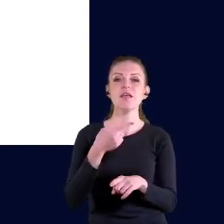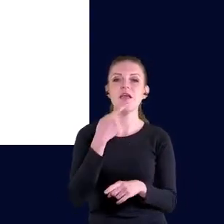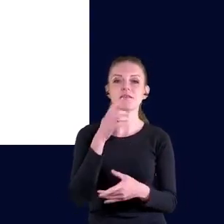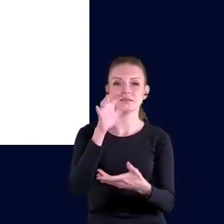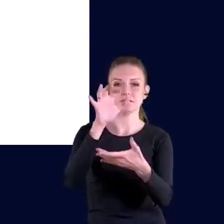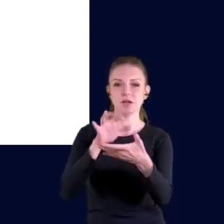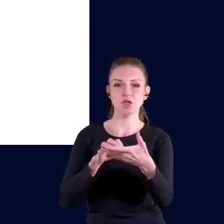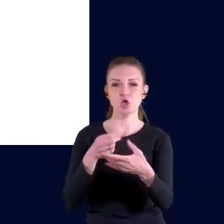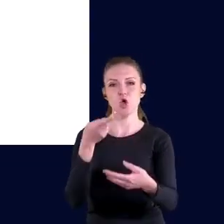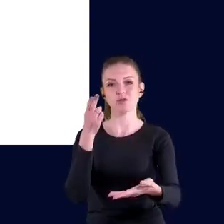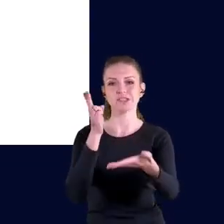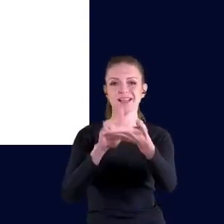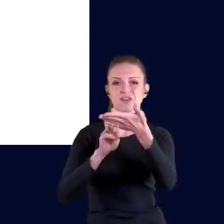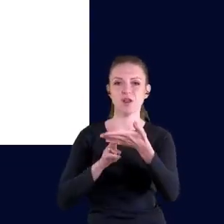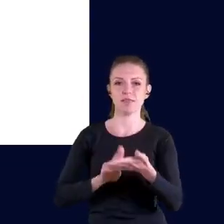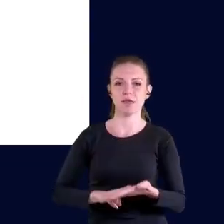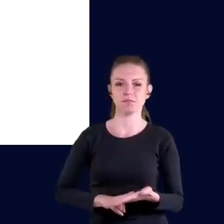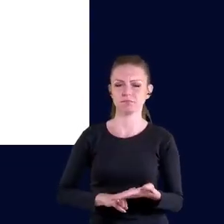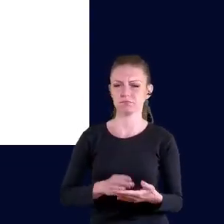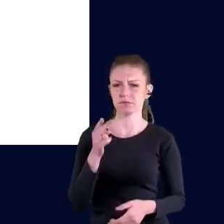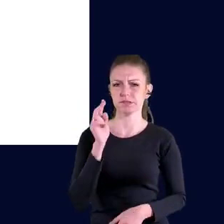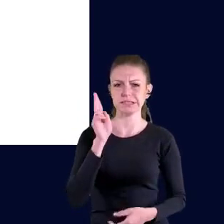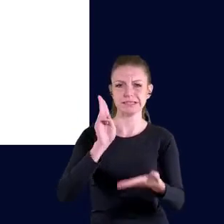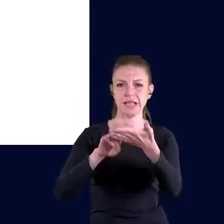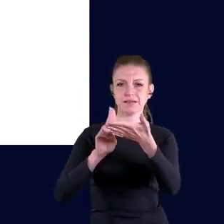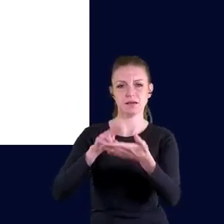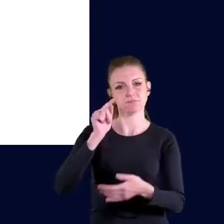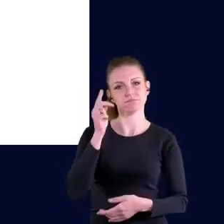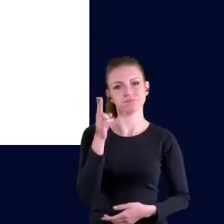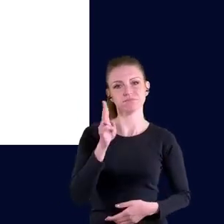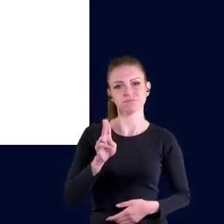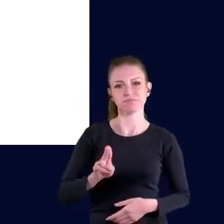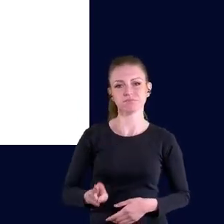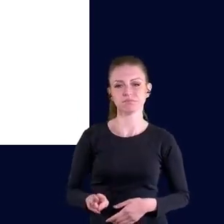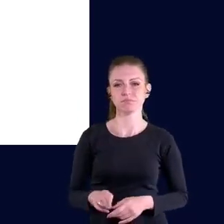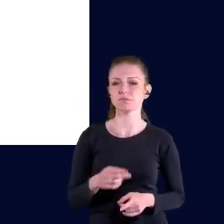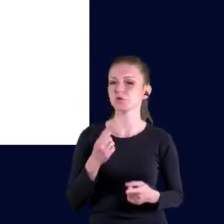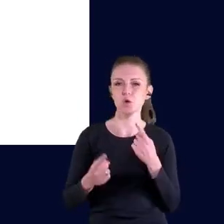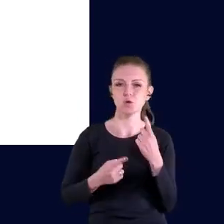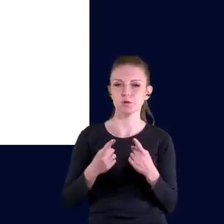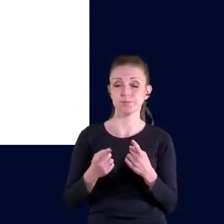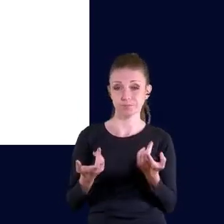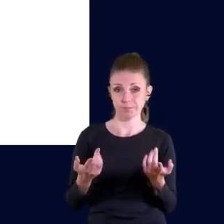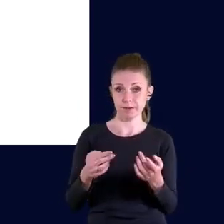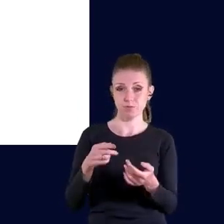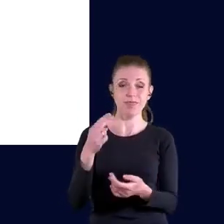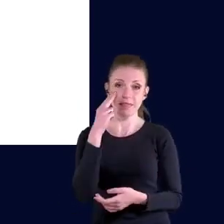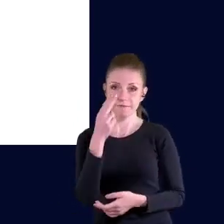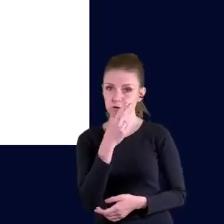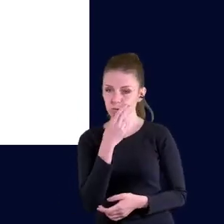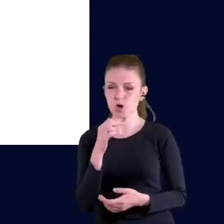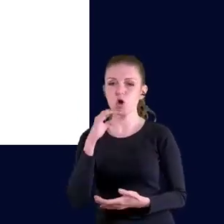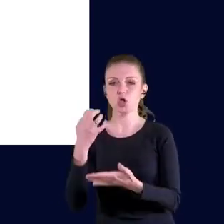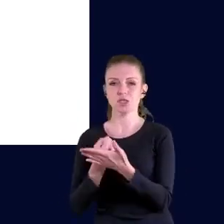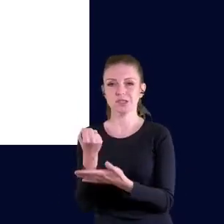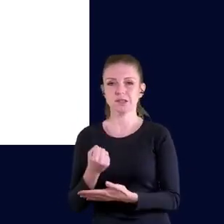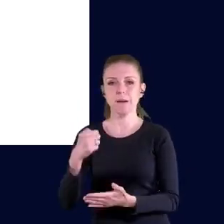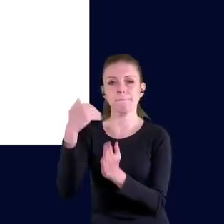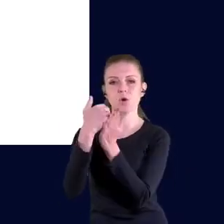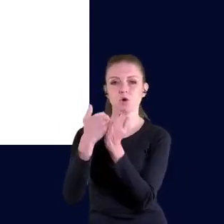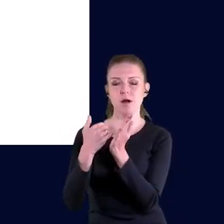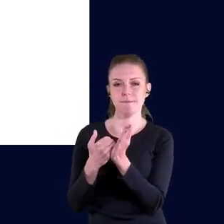o co chodzi W przypadku osób niewidomych programy z których te osoby korzystają